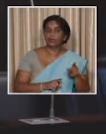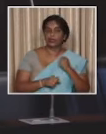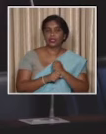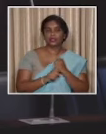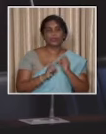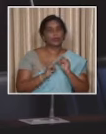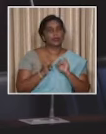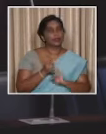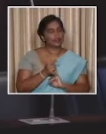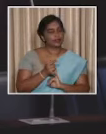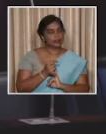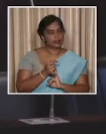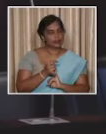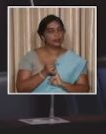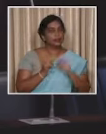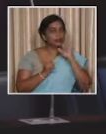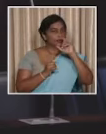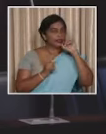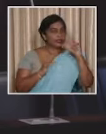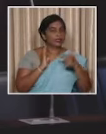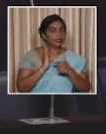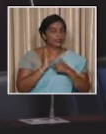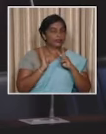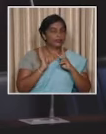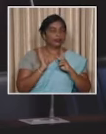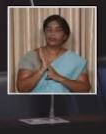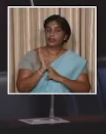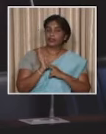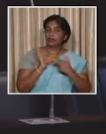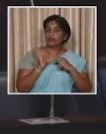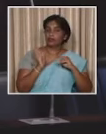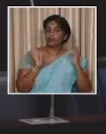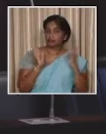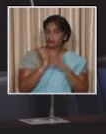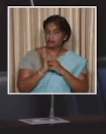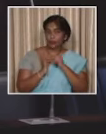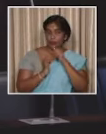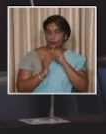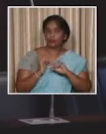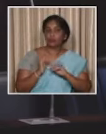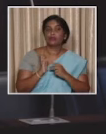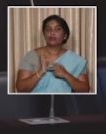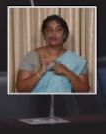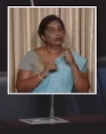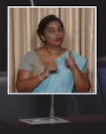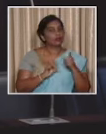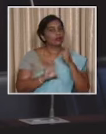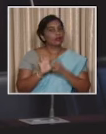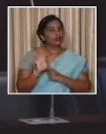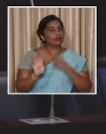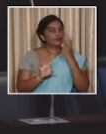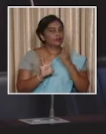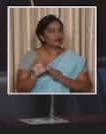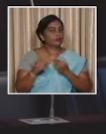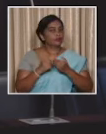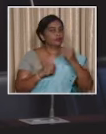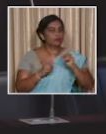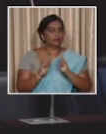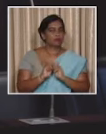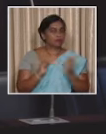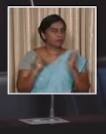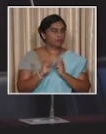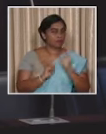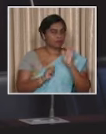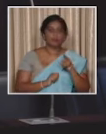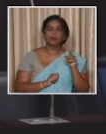GPS සහ CCTV හයි කරන්න ගිහිල්ලා නියමු ව්‍යාපෘතියක් ලෙස ඒවා අවුරුද්දක් දෙකක් යනකොට ඒවා කඩා බිඳ